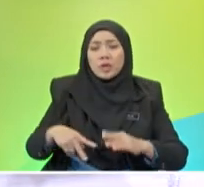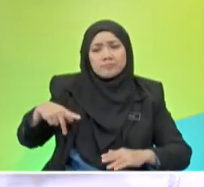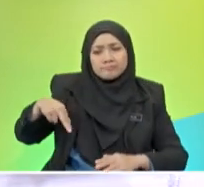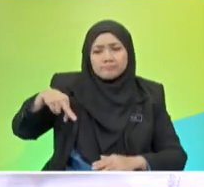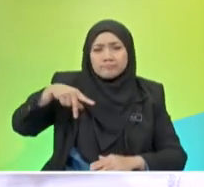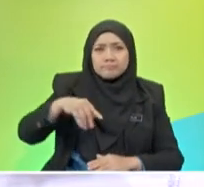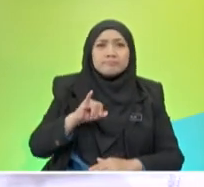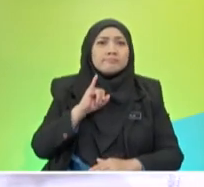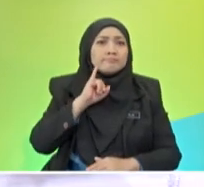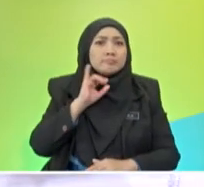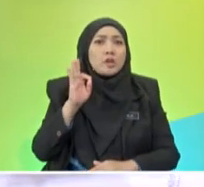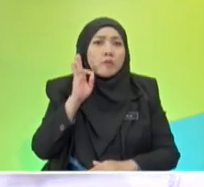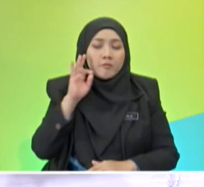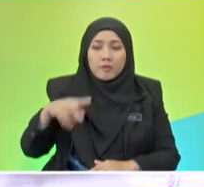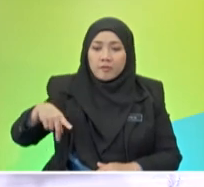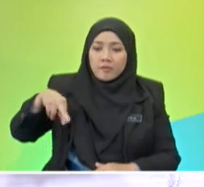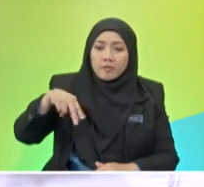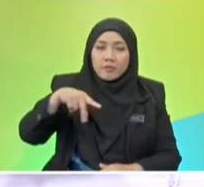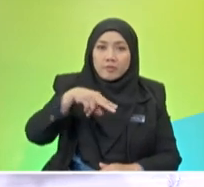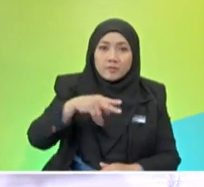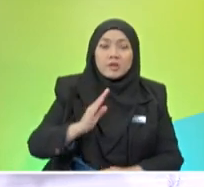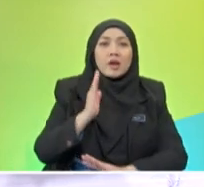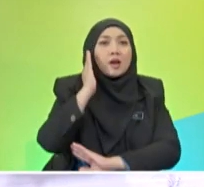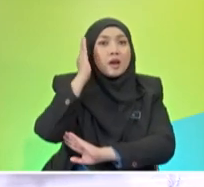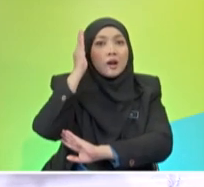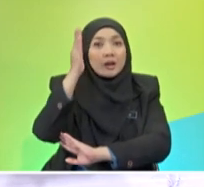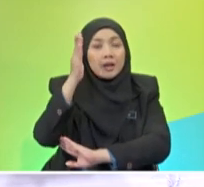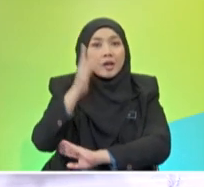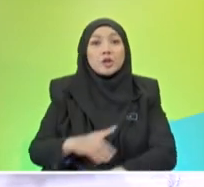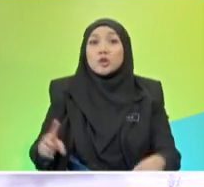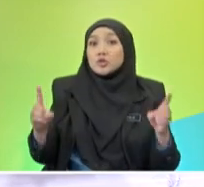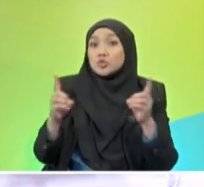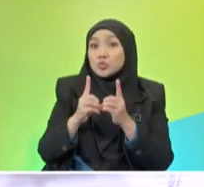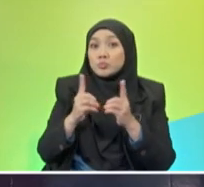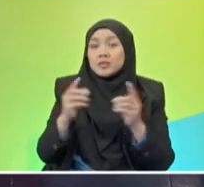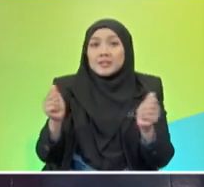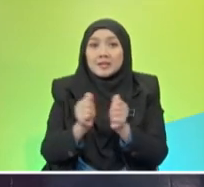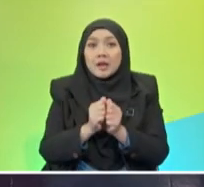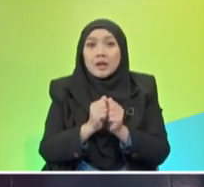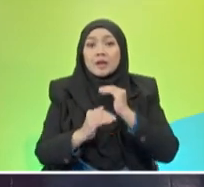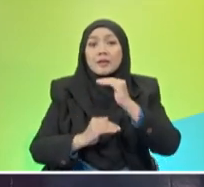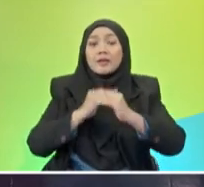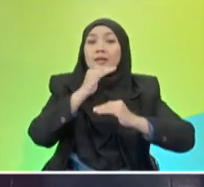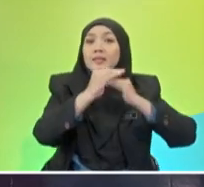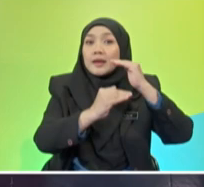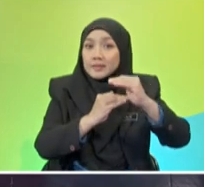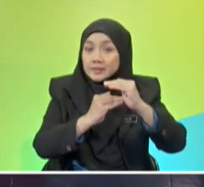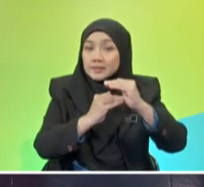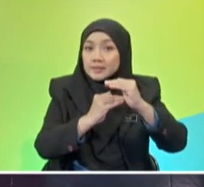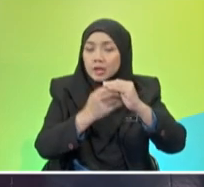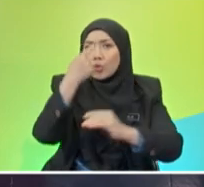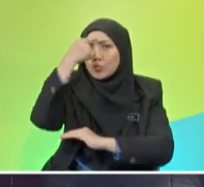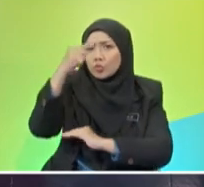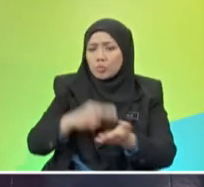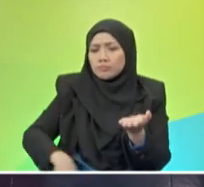berjalan. Akhirnya Ifah dia akan bertemu dengan tangga. Jadi untuk naik tangga